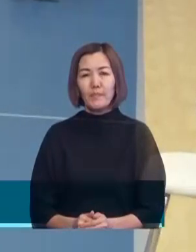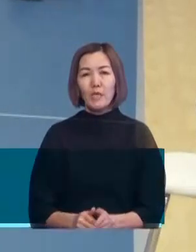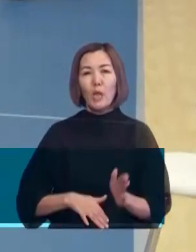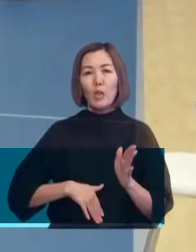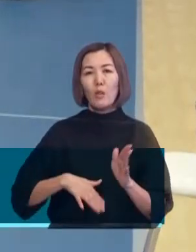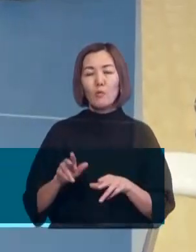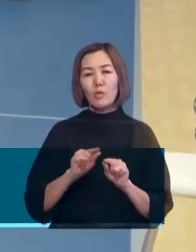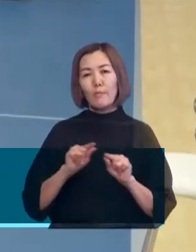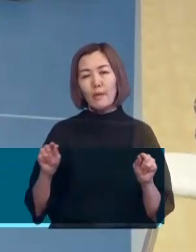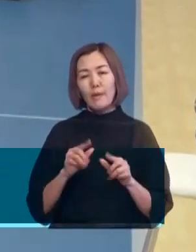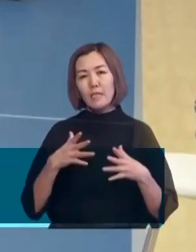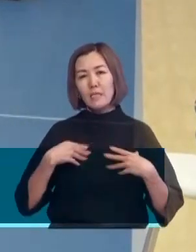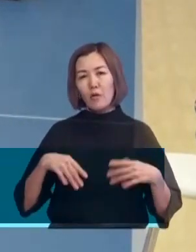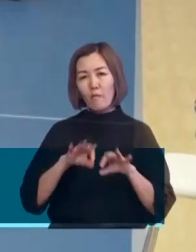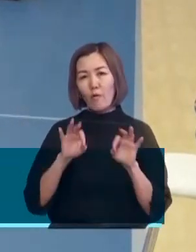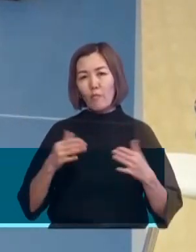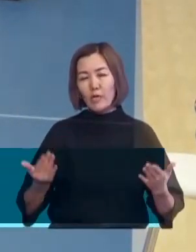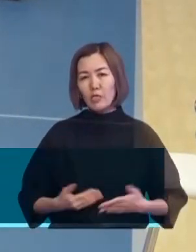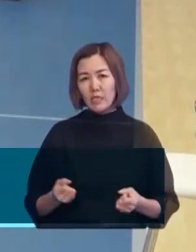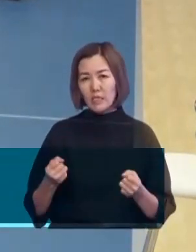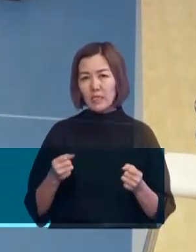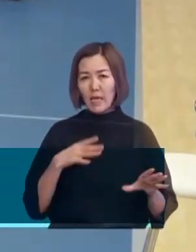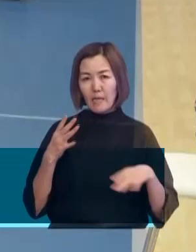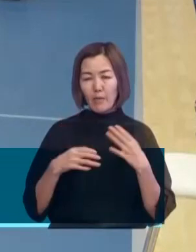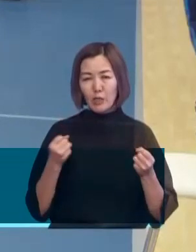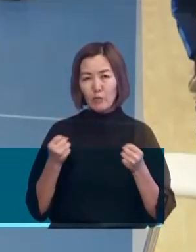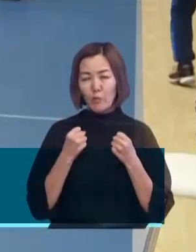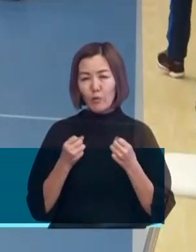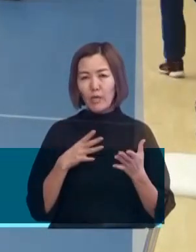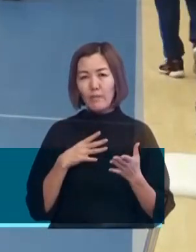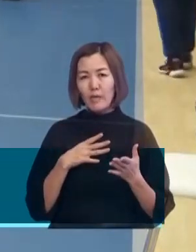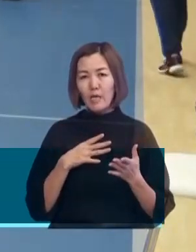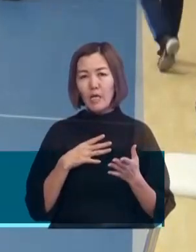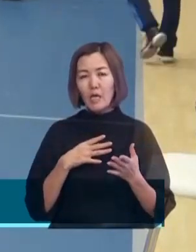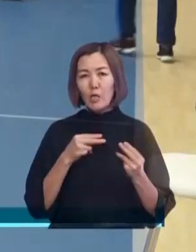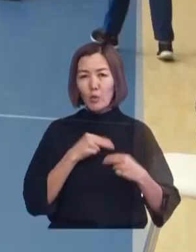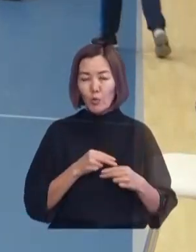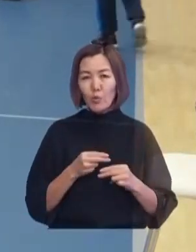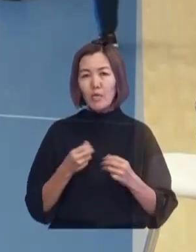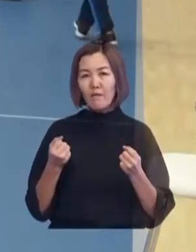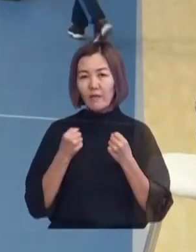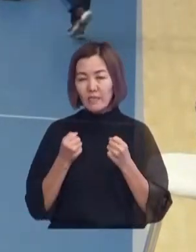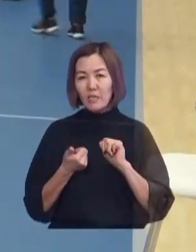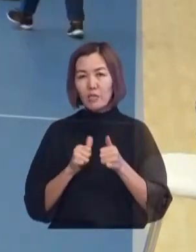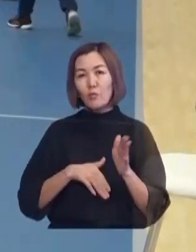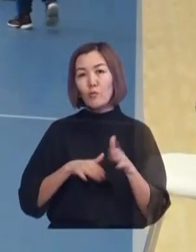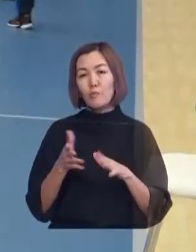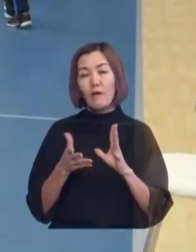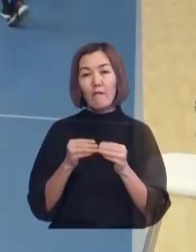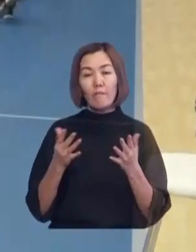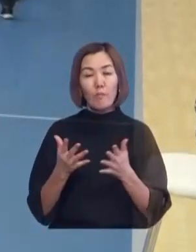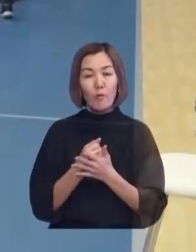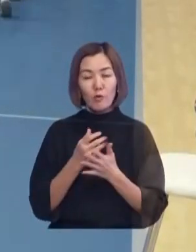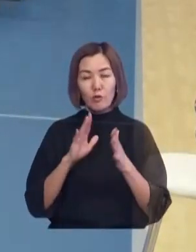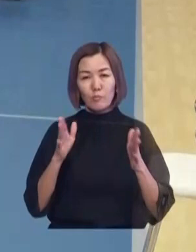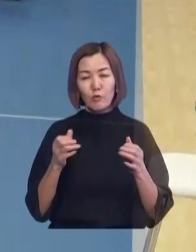Лучшая пропаганда здорового образа жизни – это занятие спортом. Если умственный труд чередовать с физическим, то значительных успехов можно достичь и в работе,